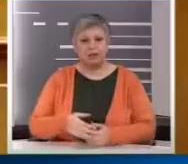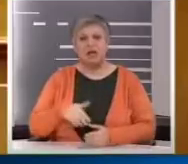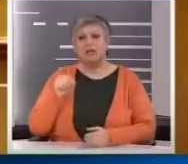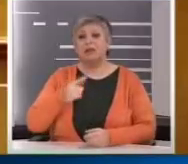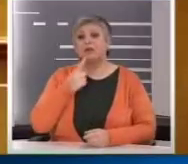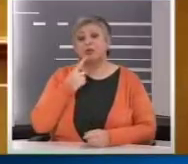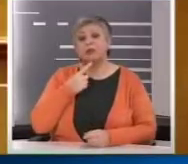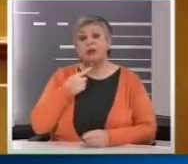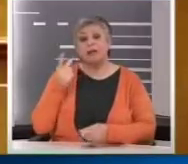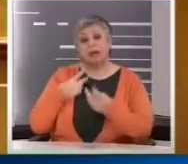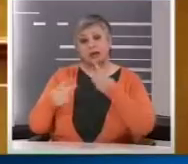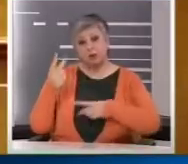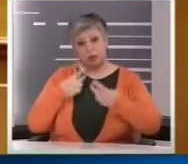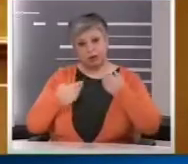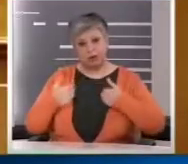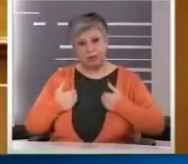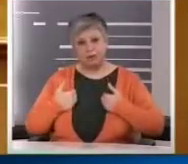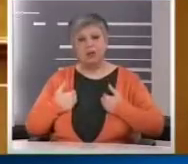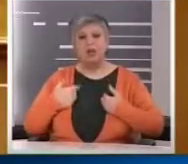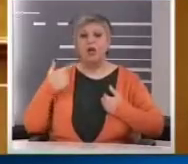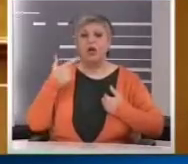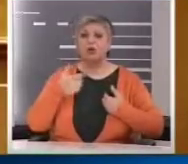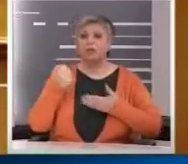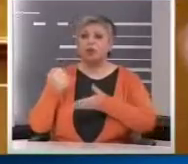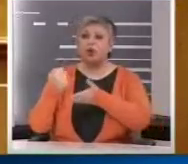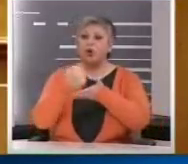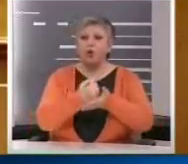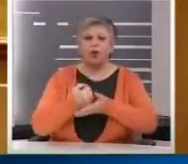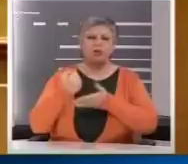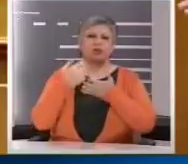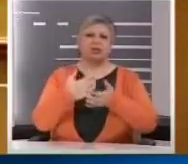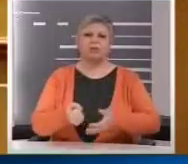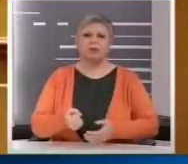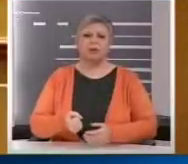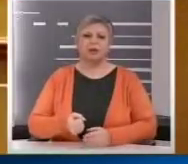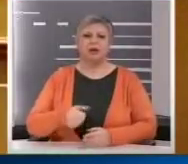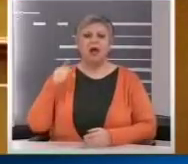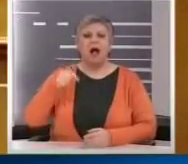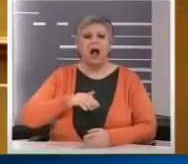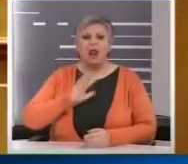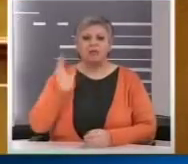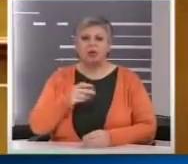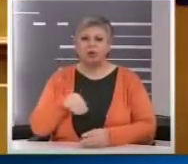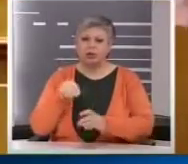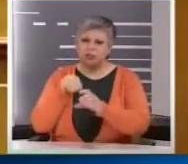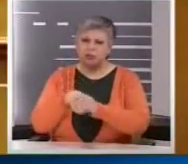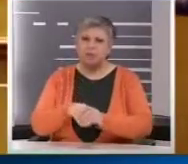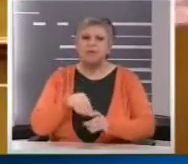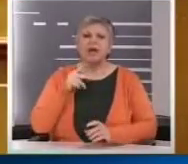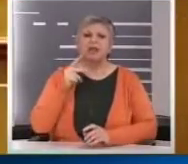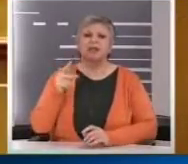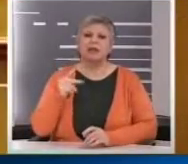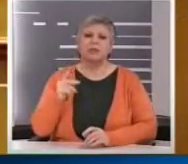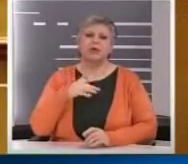ότι είναι, μας κατηγορείτε ότι αυτό είναι από χορηγίες, ενώ τελικά είναι από πληρωμή από τα ταμεία του Κελπνού κανονικά και από την